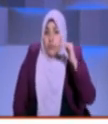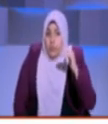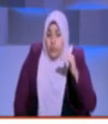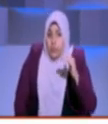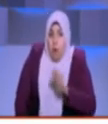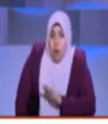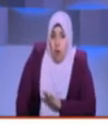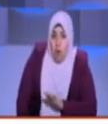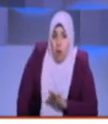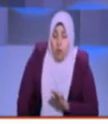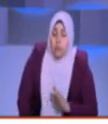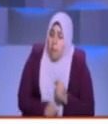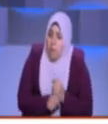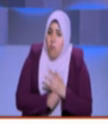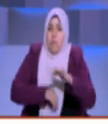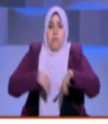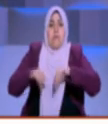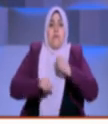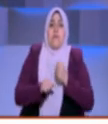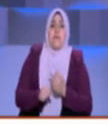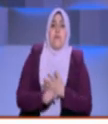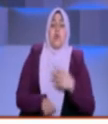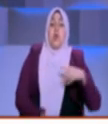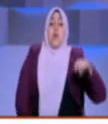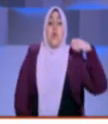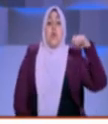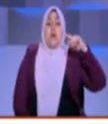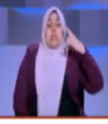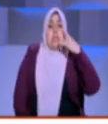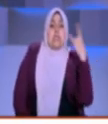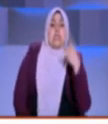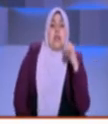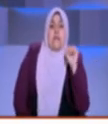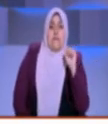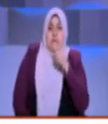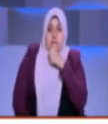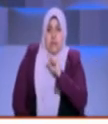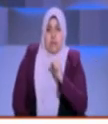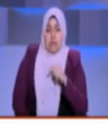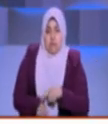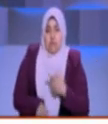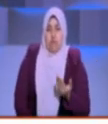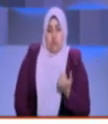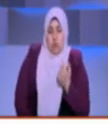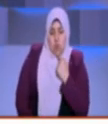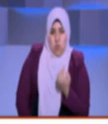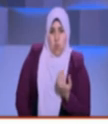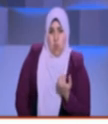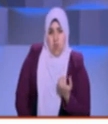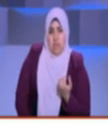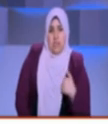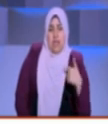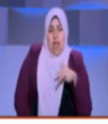رئيس الوزراء ثم وزير الداخلية، الذي أكد أحمد منذ لحظات أنه تم في نهاية